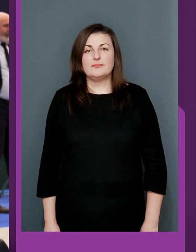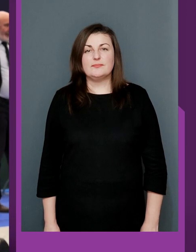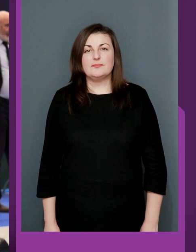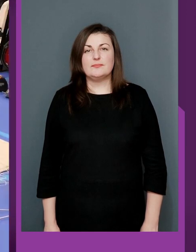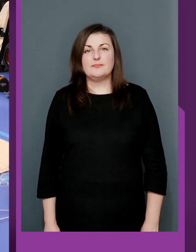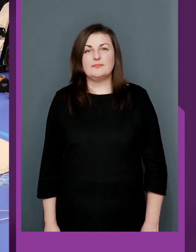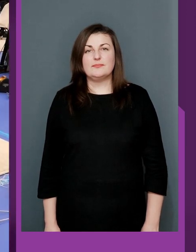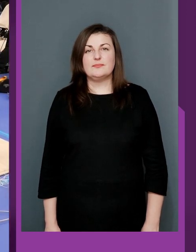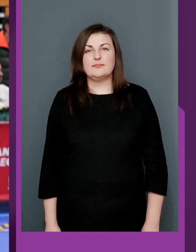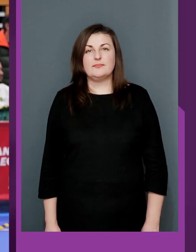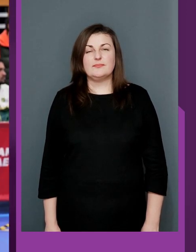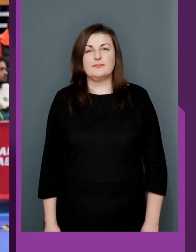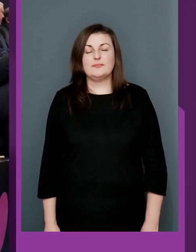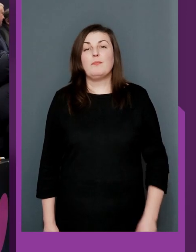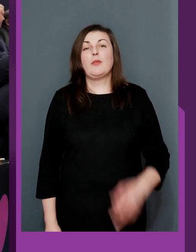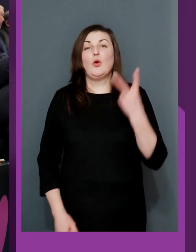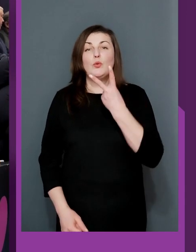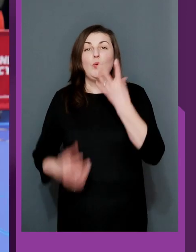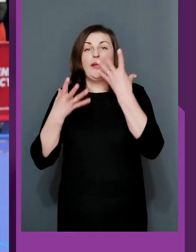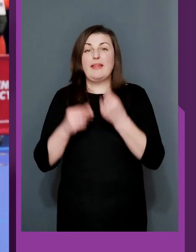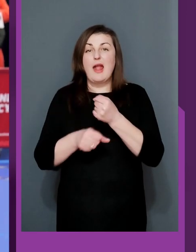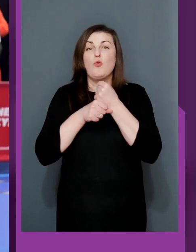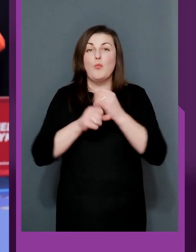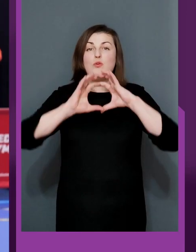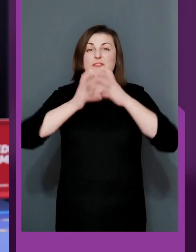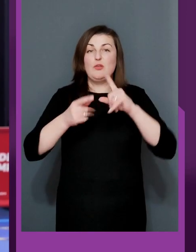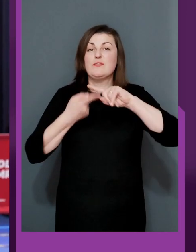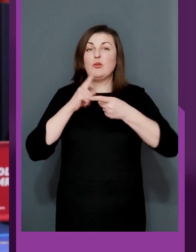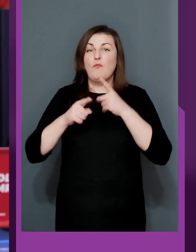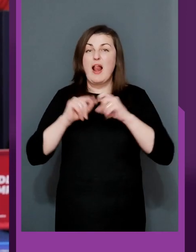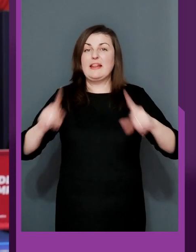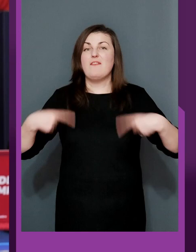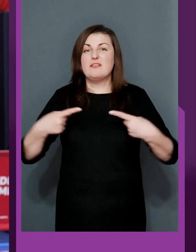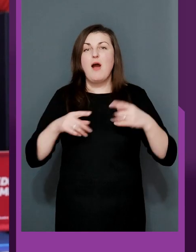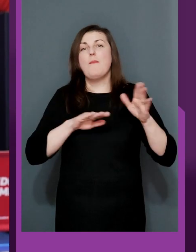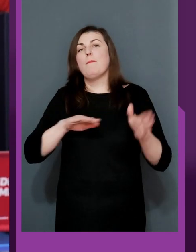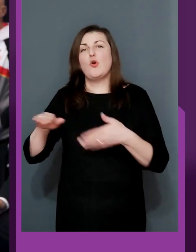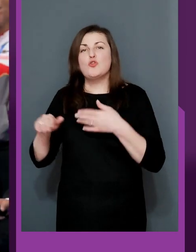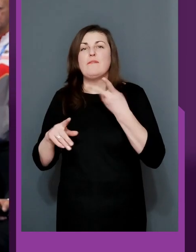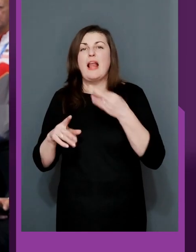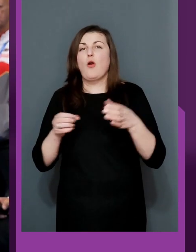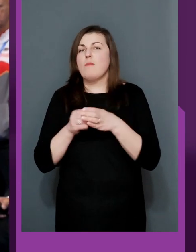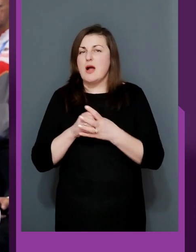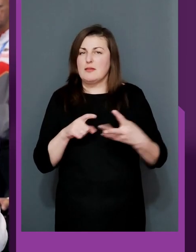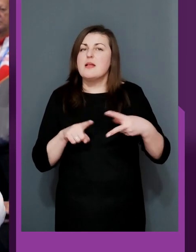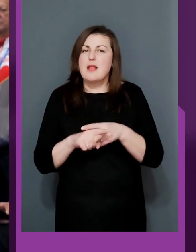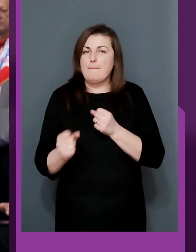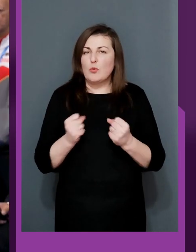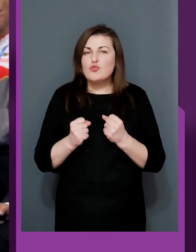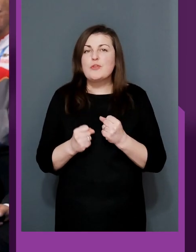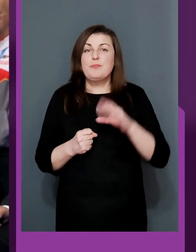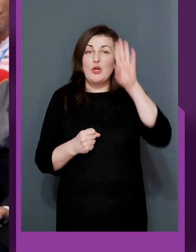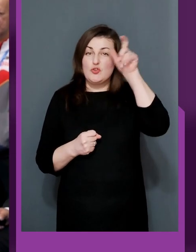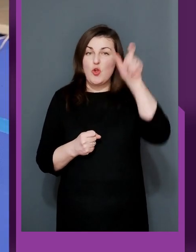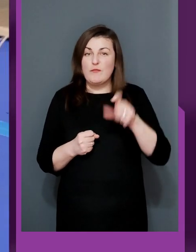еквалімпік другий день Кубку світу з фехтування на візх пройшов для команди напружено